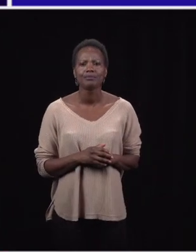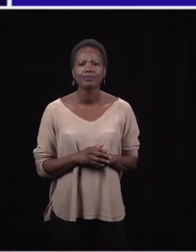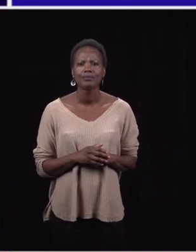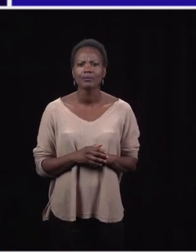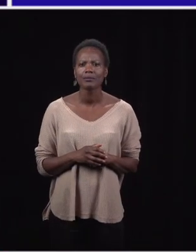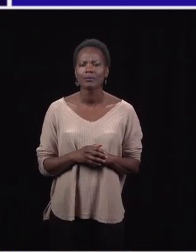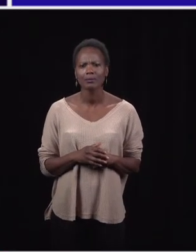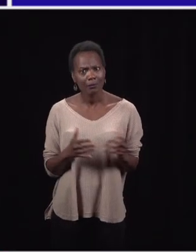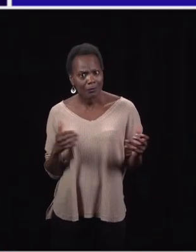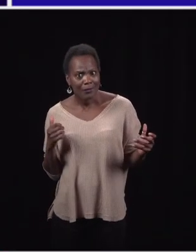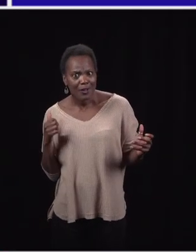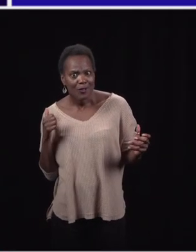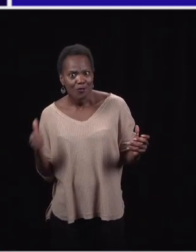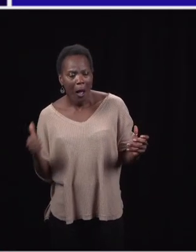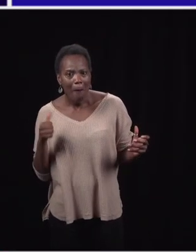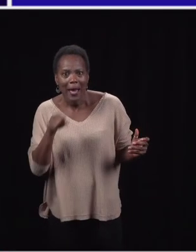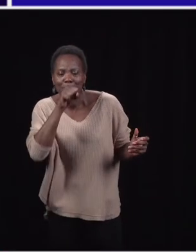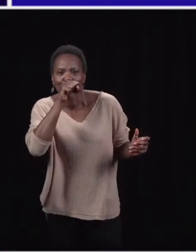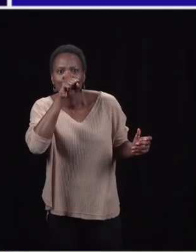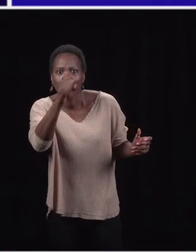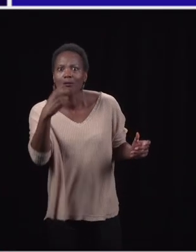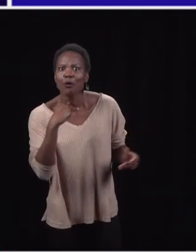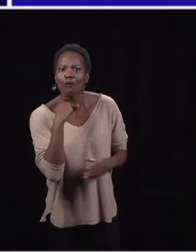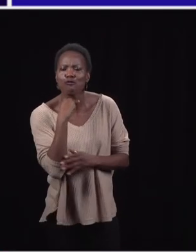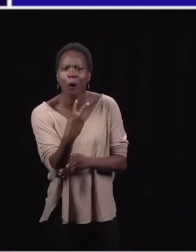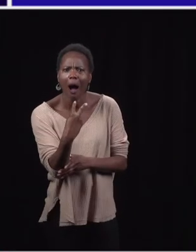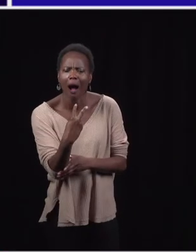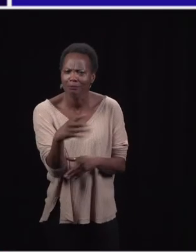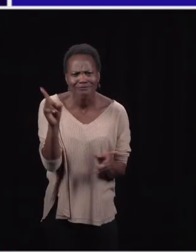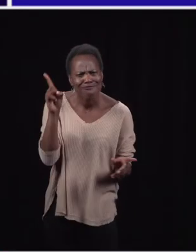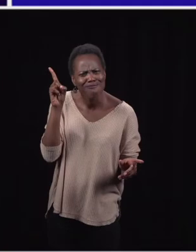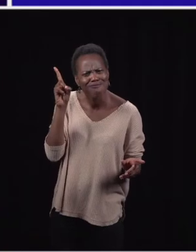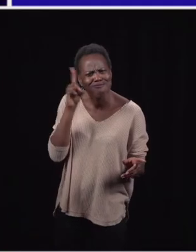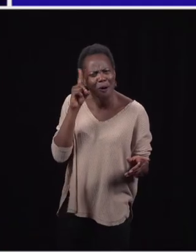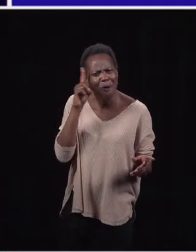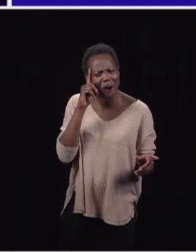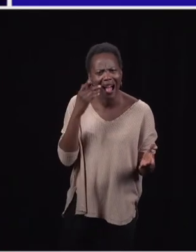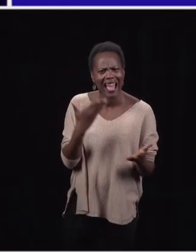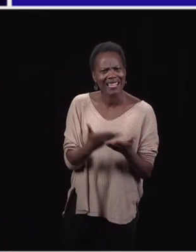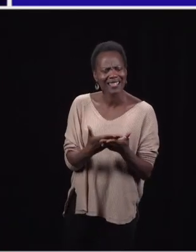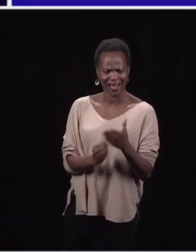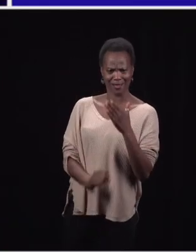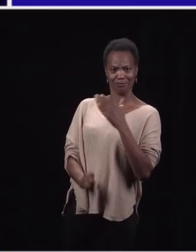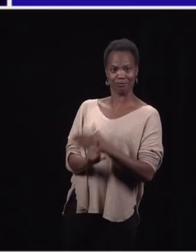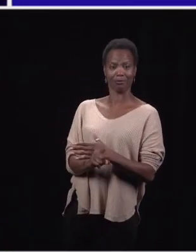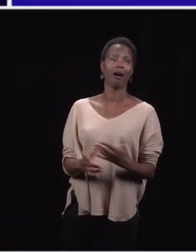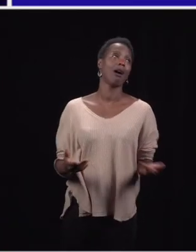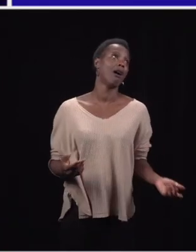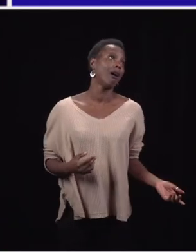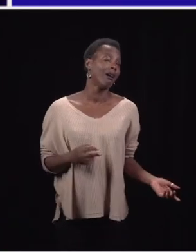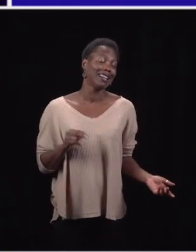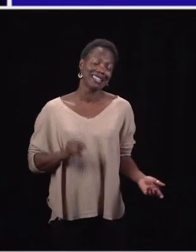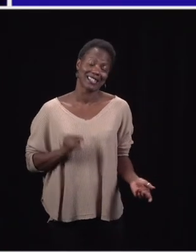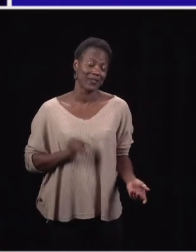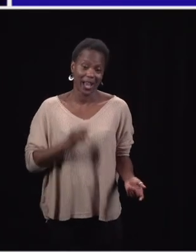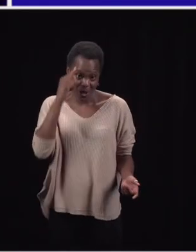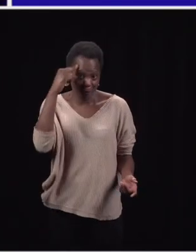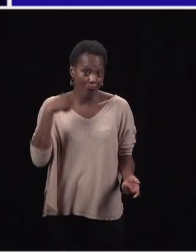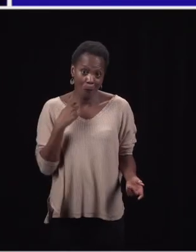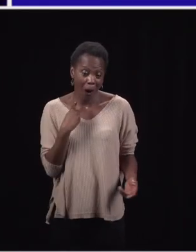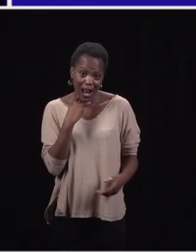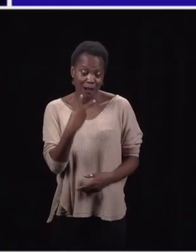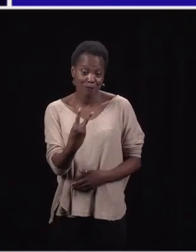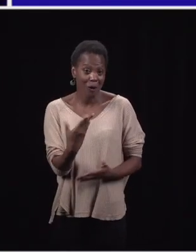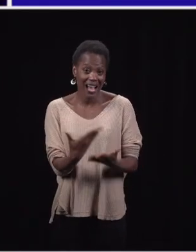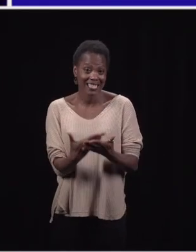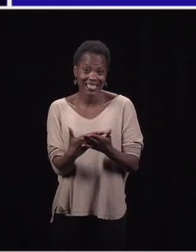passionné autant pour la voix parce que c'est quand même particulier c'est vrai pour moi la voix c'est un outil assez formidable c'est un outil